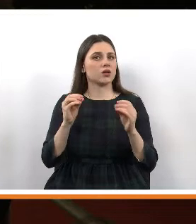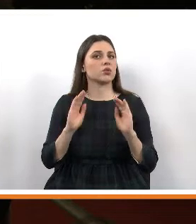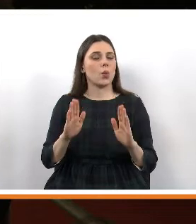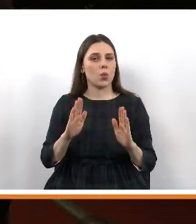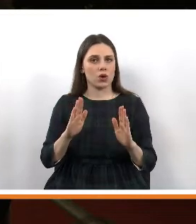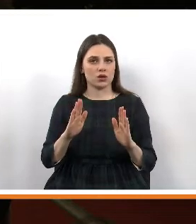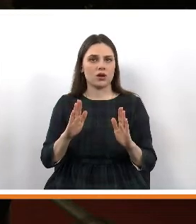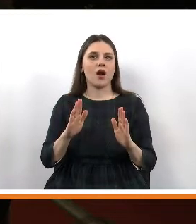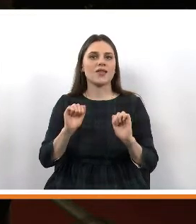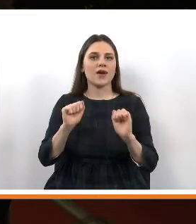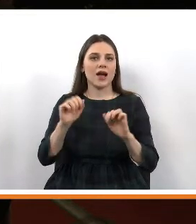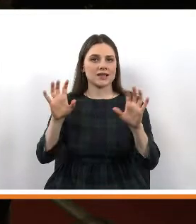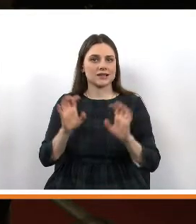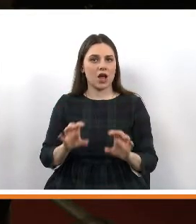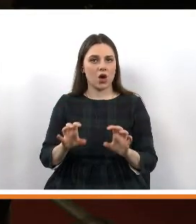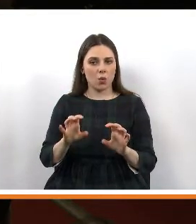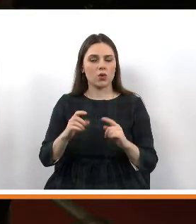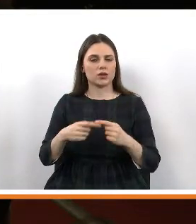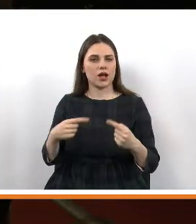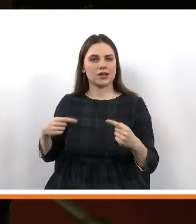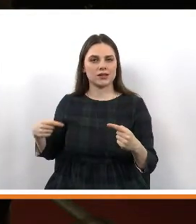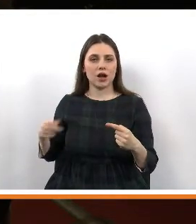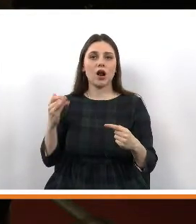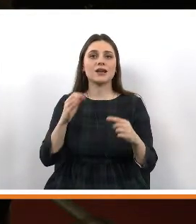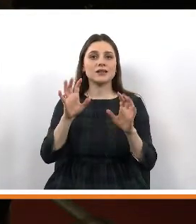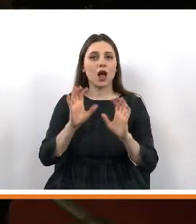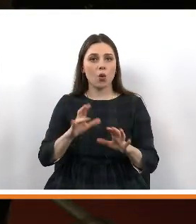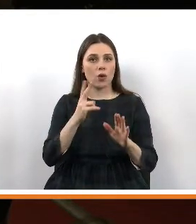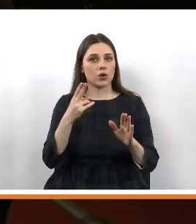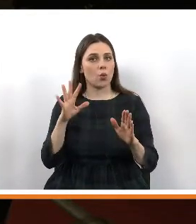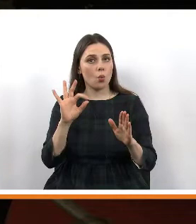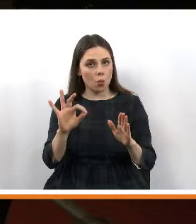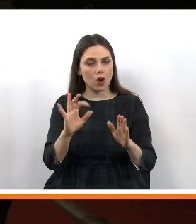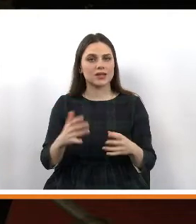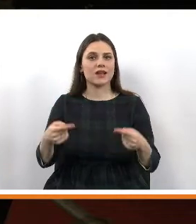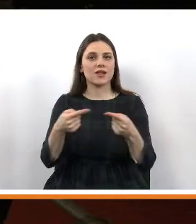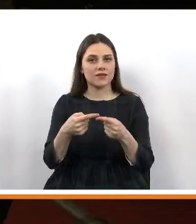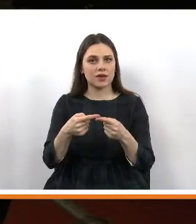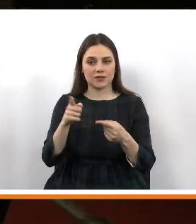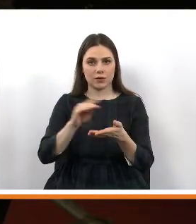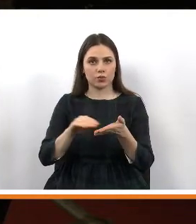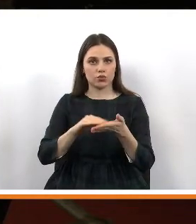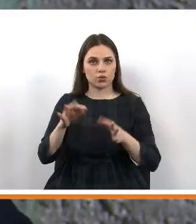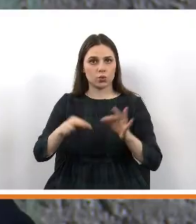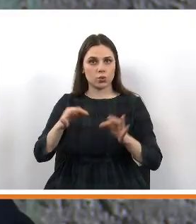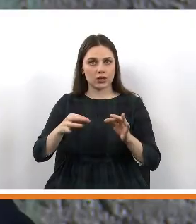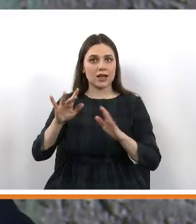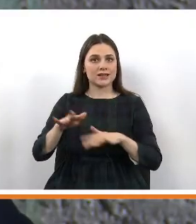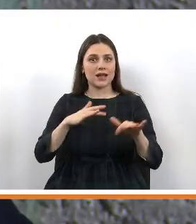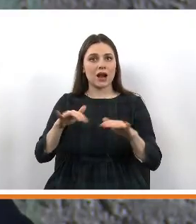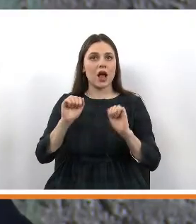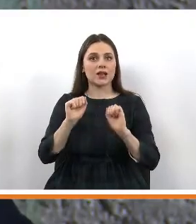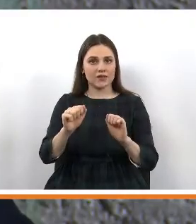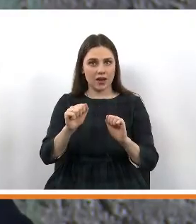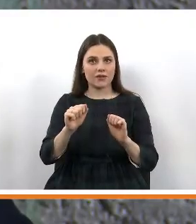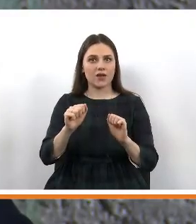законом об адвокатской деятельности и так далее, но и законом о некоммерческих организациях, а соответственно, пишет судья, на деятельность адвокатской палаты